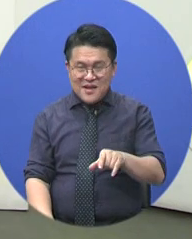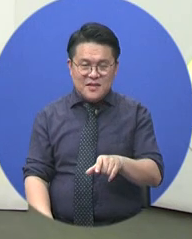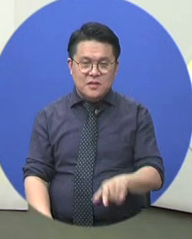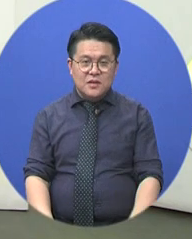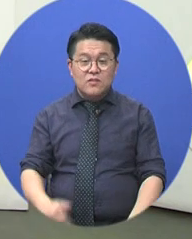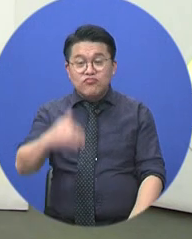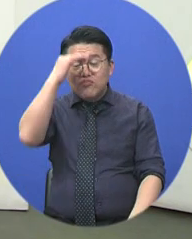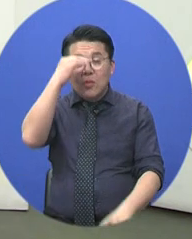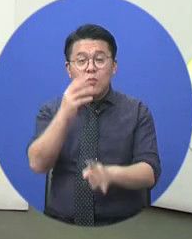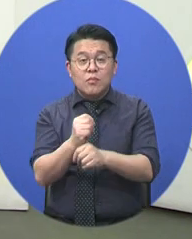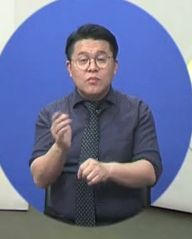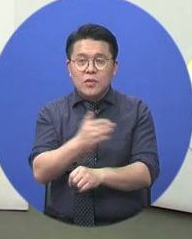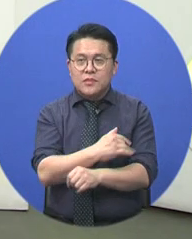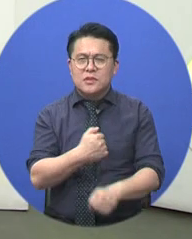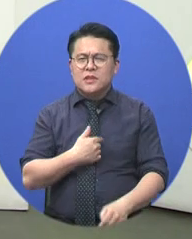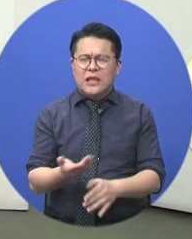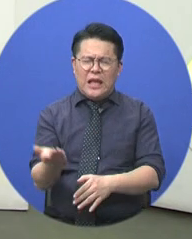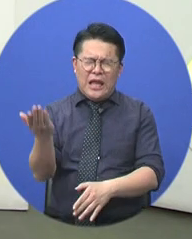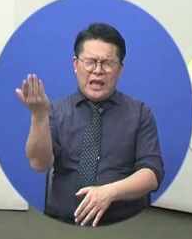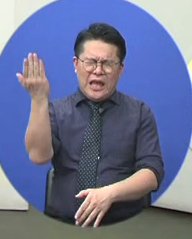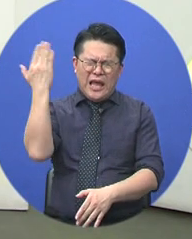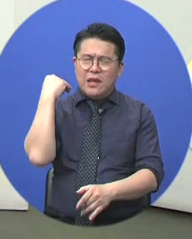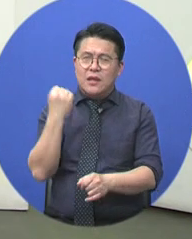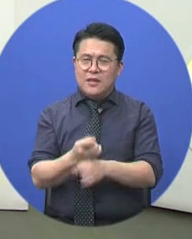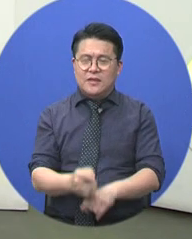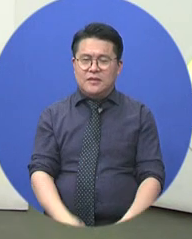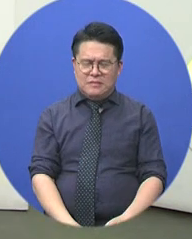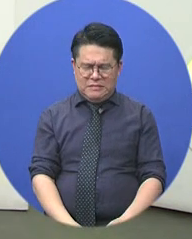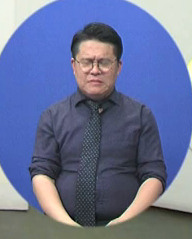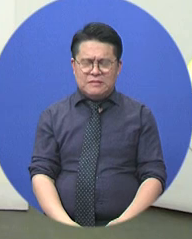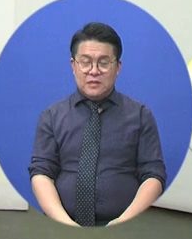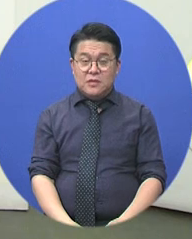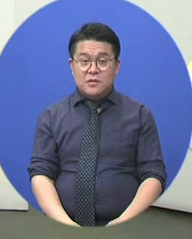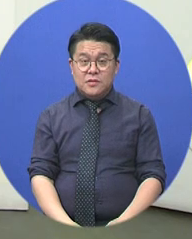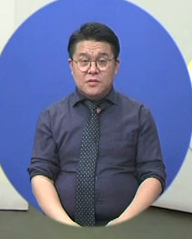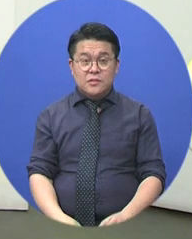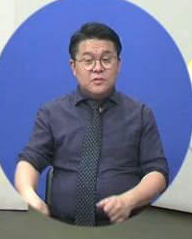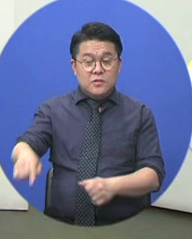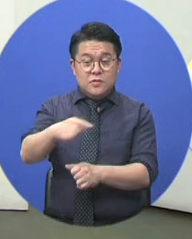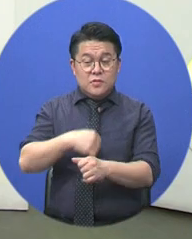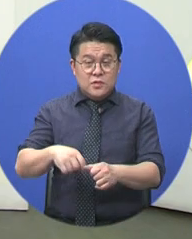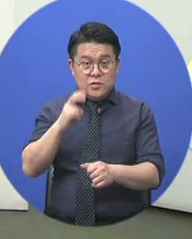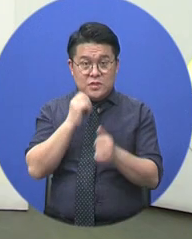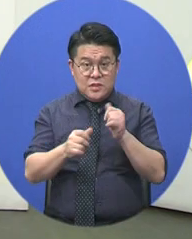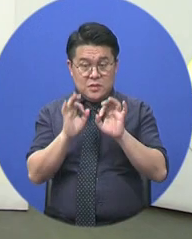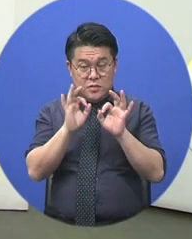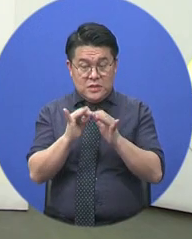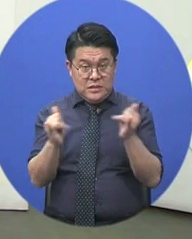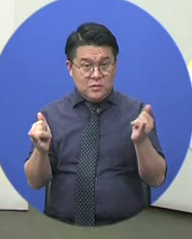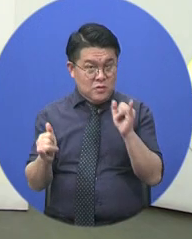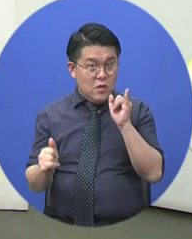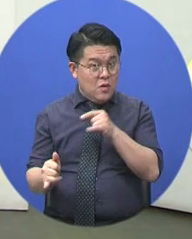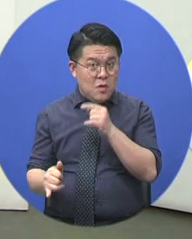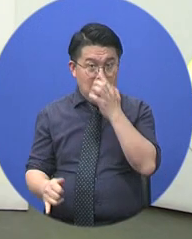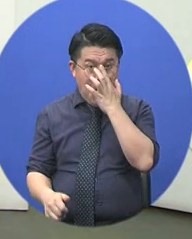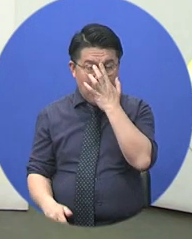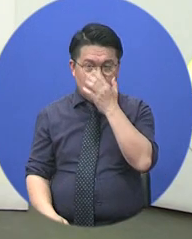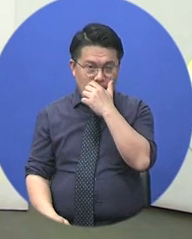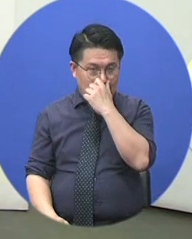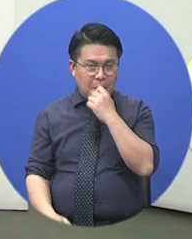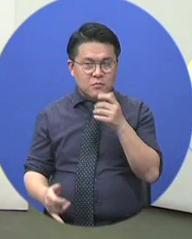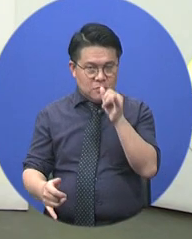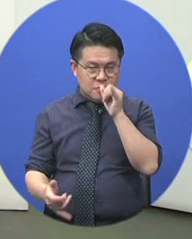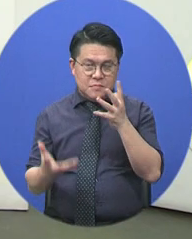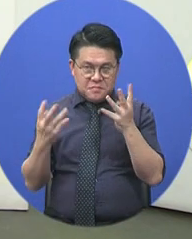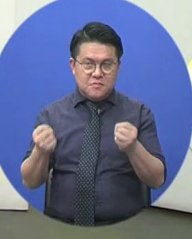언제부터 하셨어요? 네. 구경은 오래전부터 했죠. 그래요? 예, 예. 혹시 주변에서도 이 노래 자랑을 보고 계시는 분들이 간혹 있으시던가요?